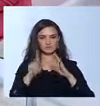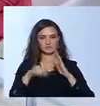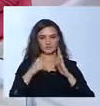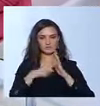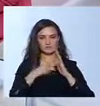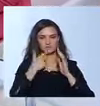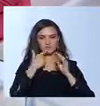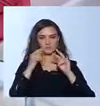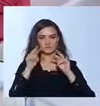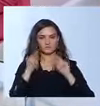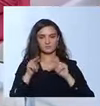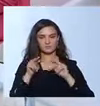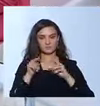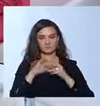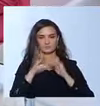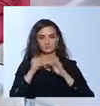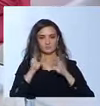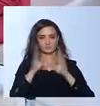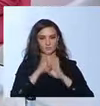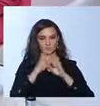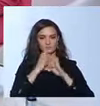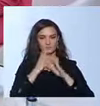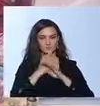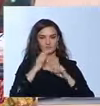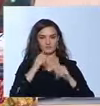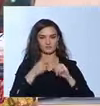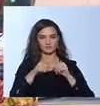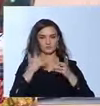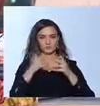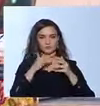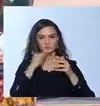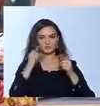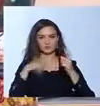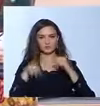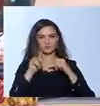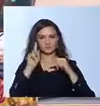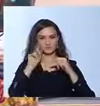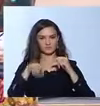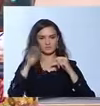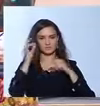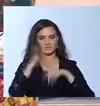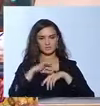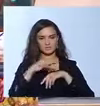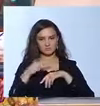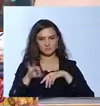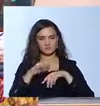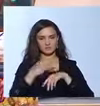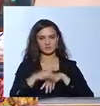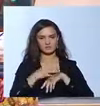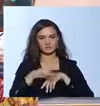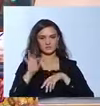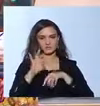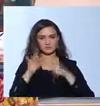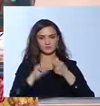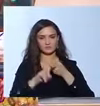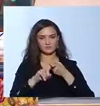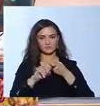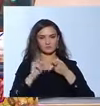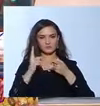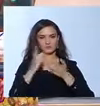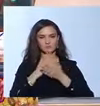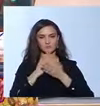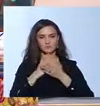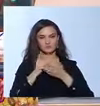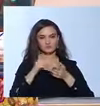რომელიც მაყურებელს სრულად ბუნებრივად უჩნდება, თუ ამდენი რამ ვიცით თმაზე, თმის ცვენასთან დაკავშირებით, რატომ